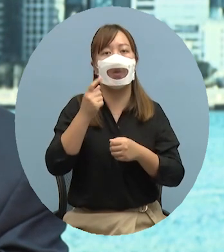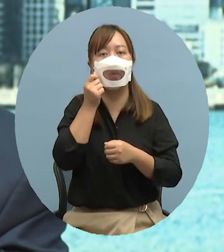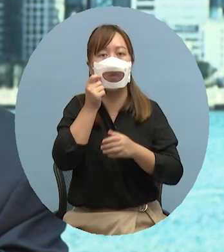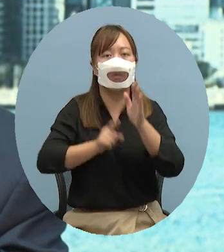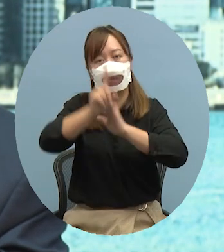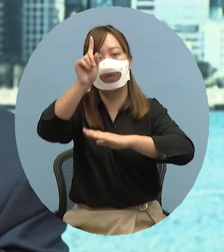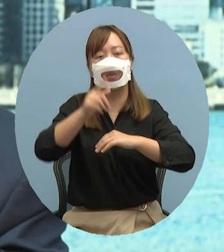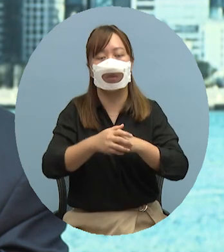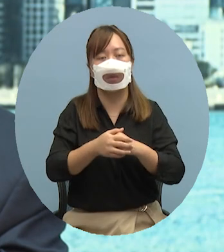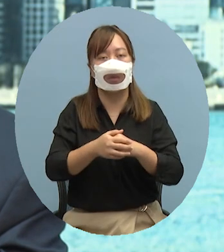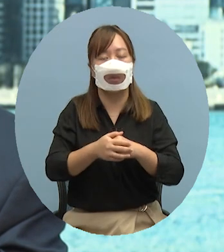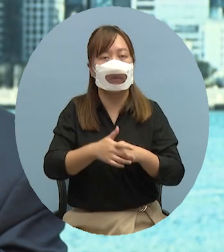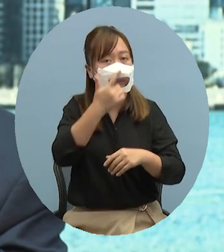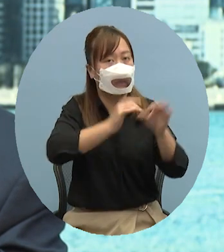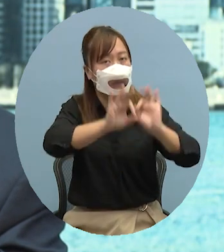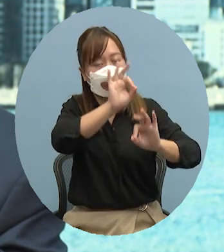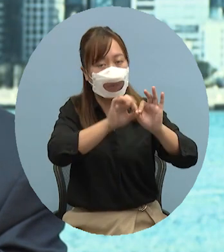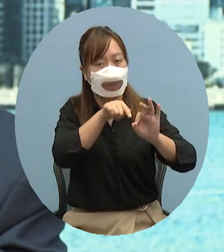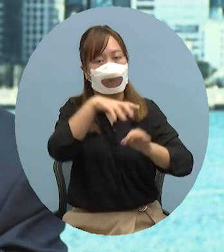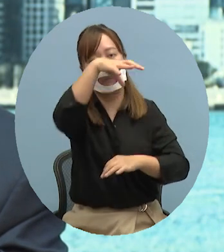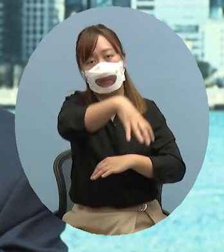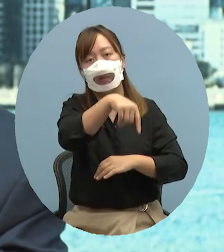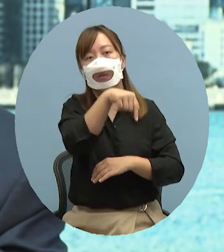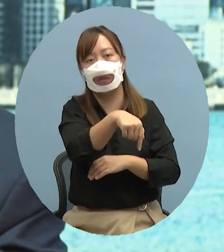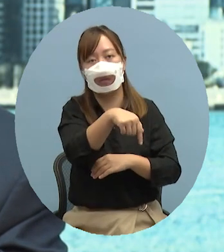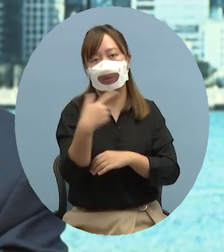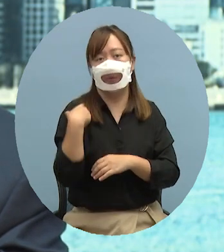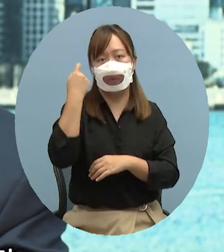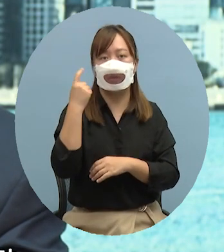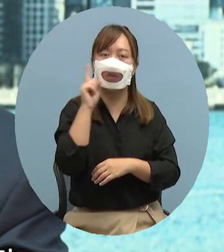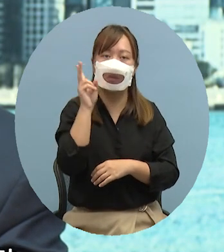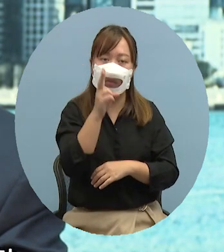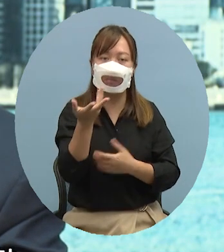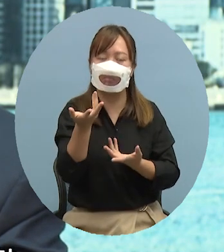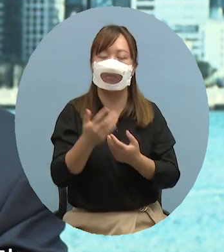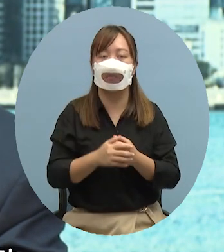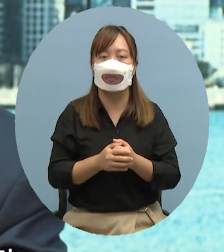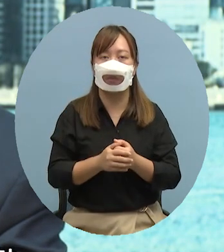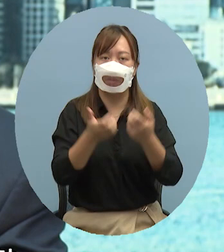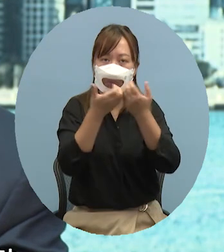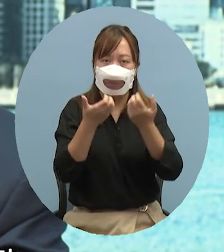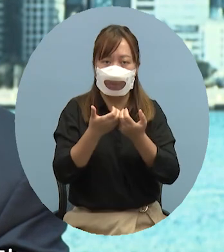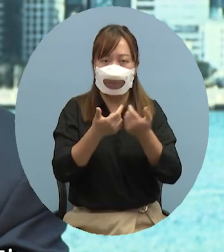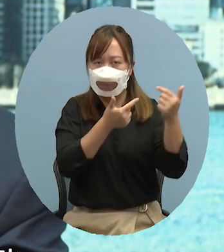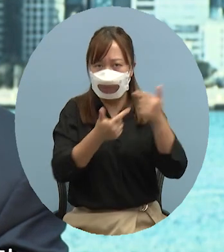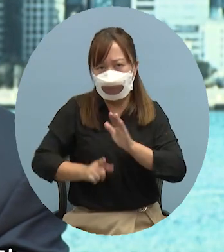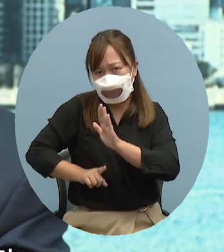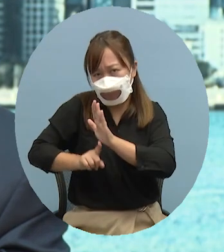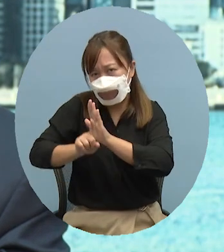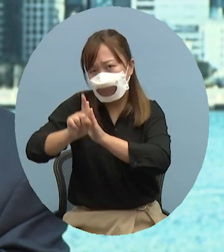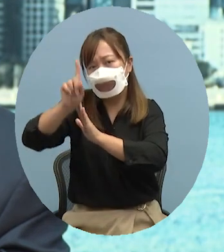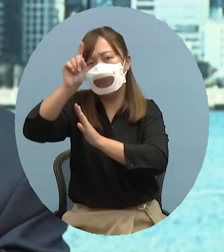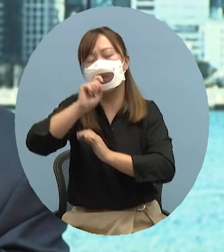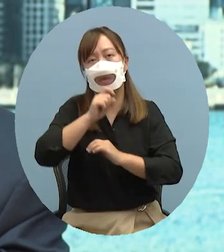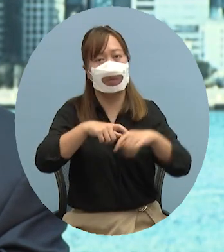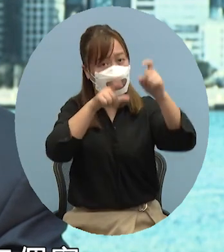新加坡咧，當地咧，亦都係喺近幾個禮拜咧，錄得一個持續嘅上升嘅趨勢。喺九